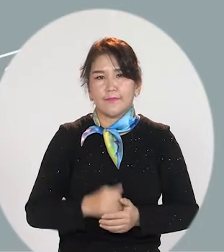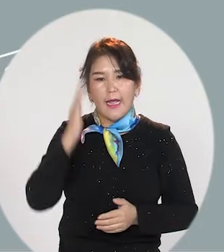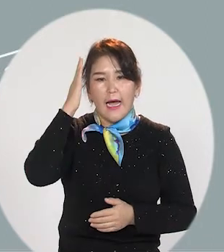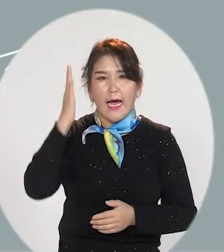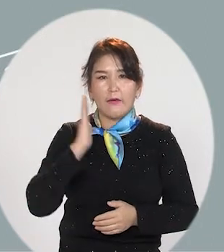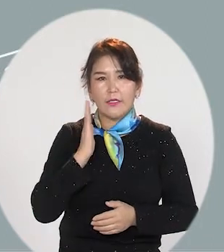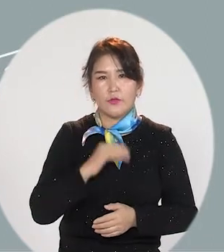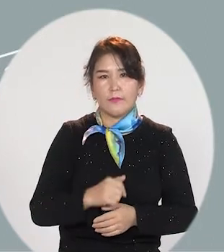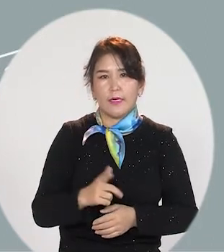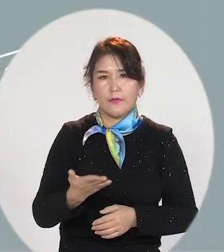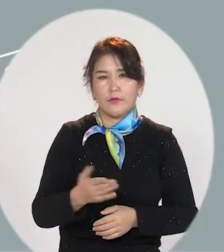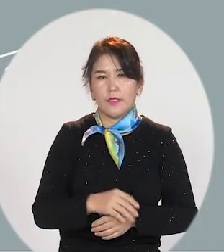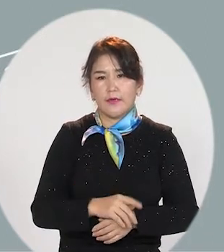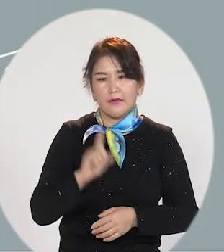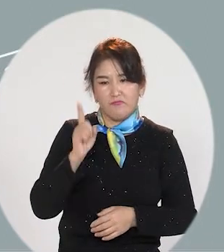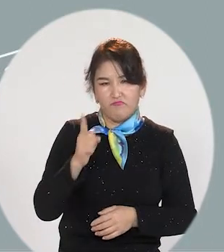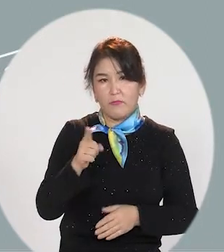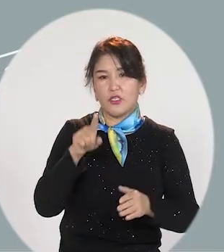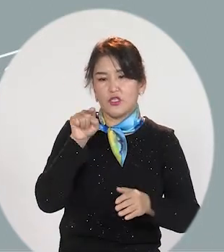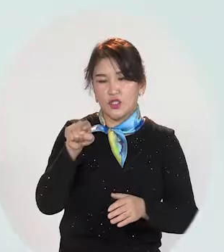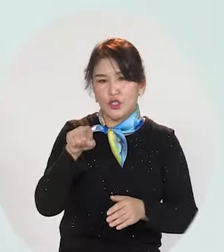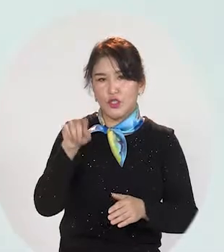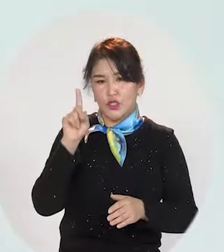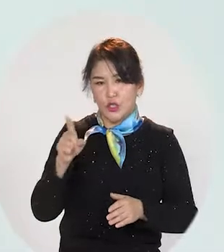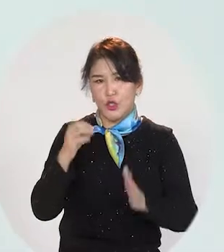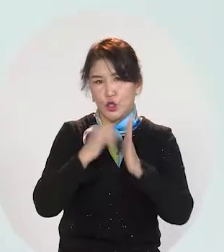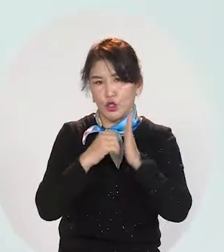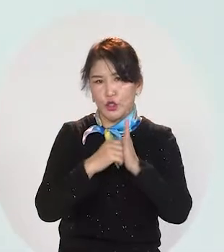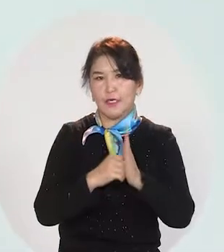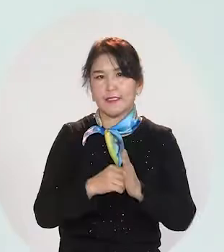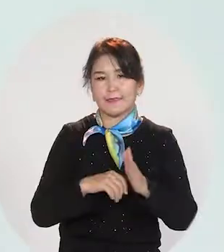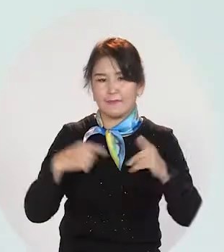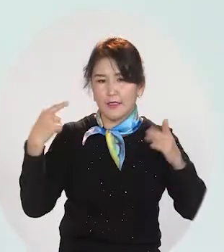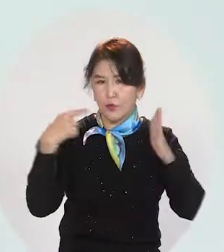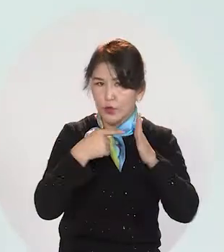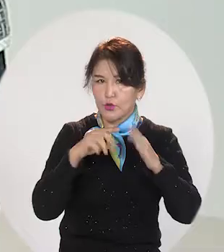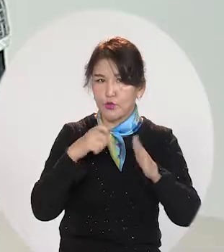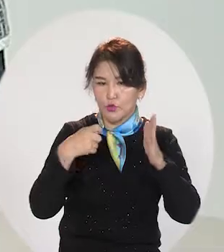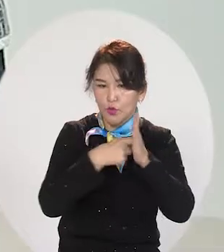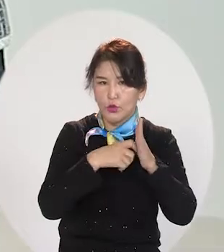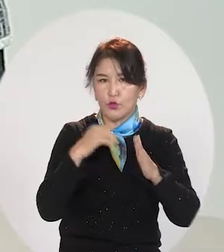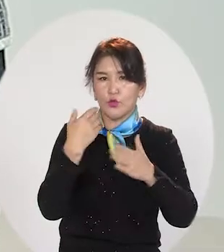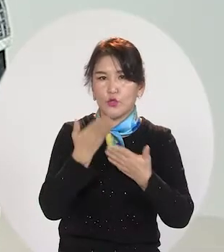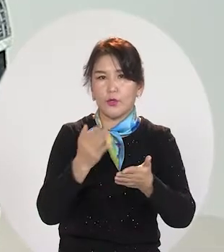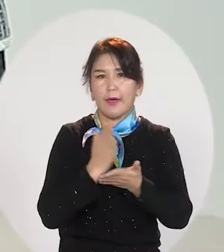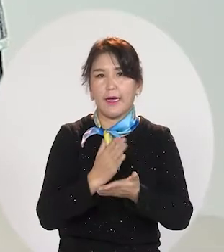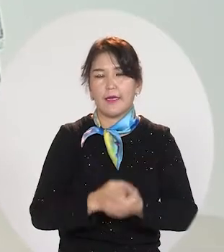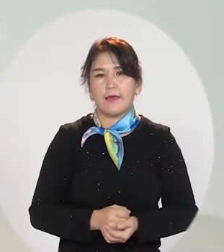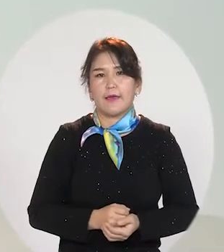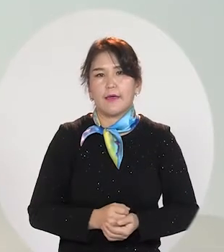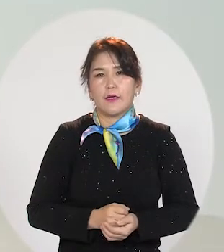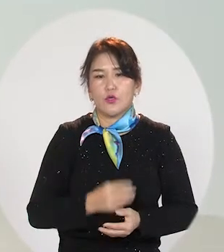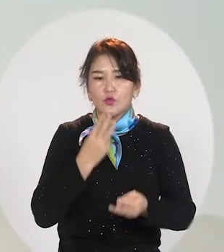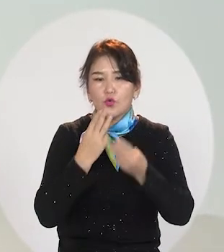гэдэг маш хатуу зааварчилгааг өгөөд байдаг те. За тэгээ хит өндөр стандарт тогтоодог, хит их шүүмжилж, хин